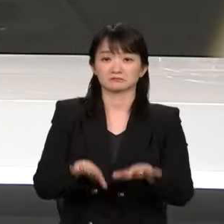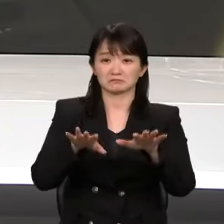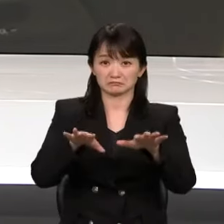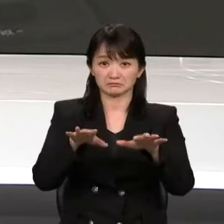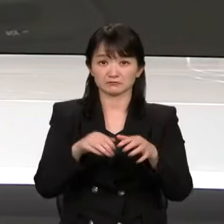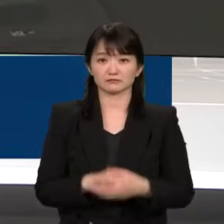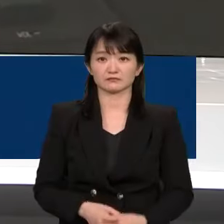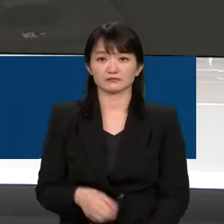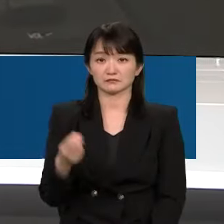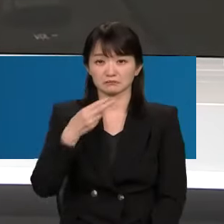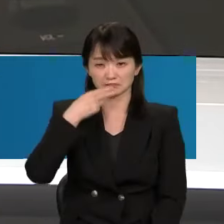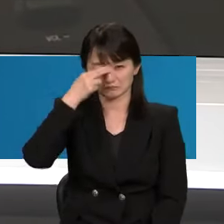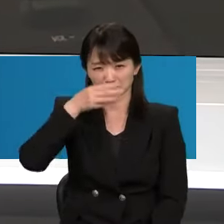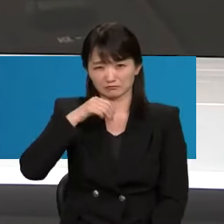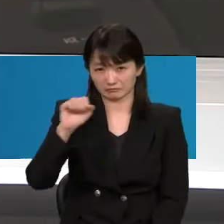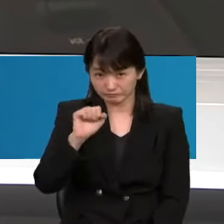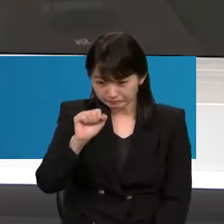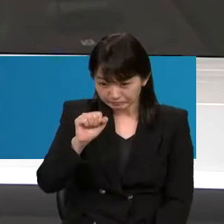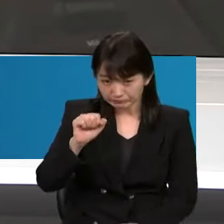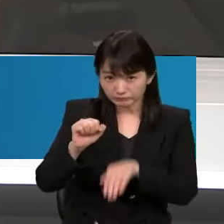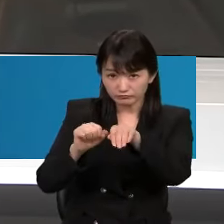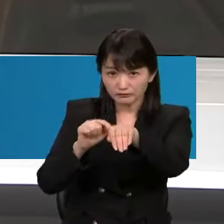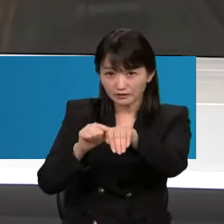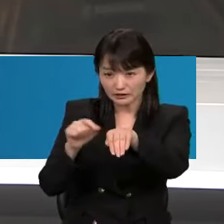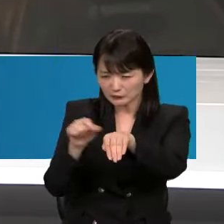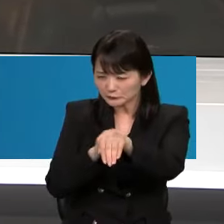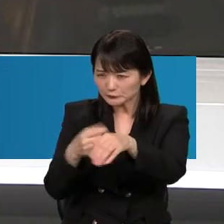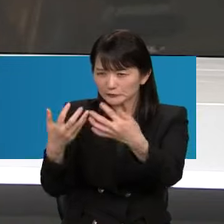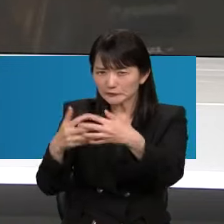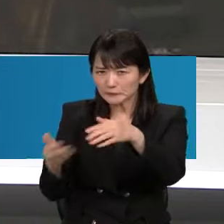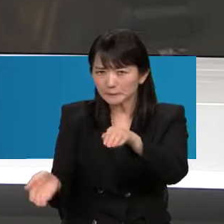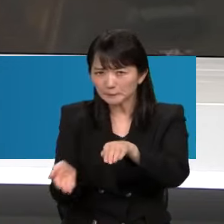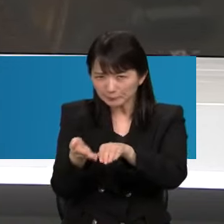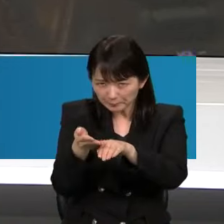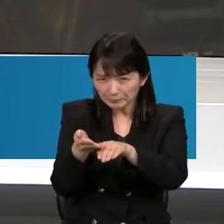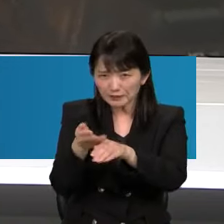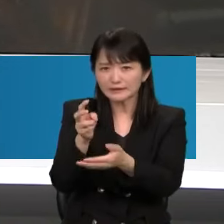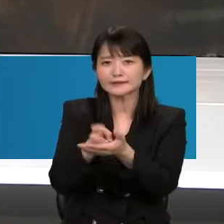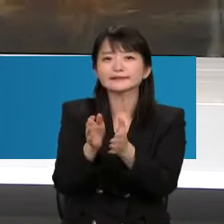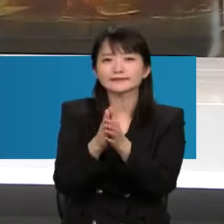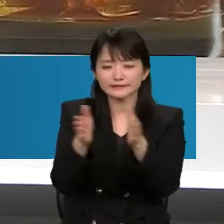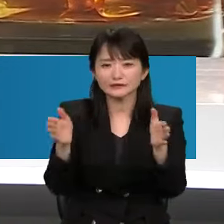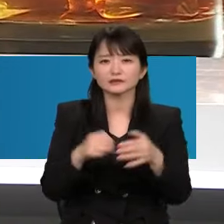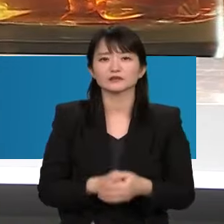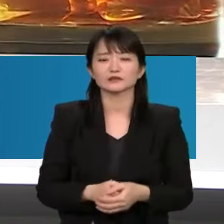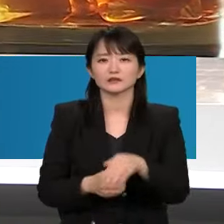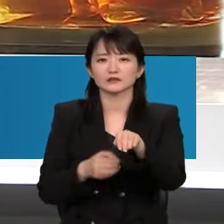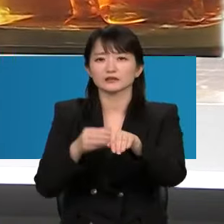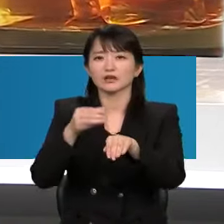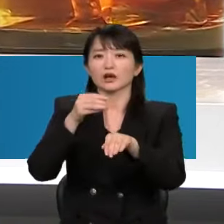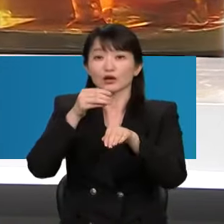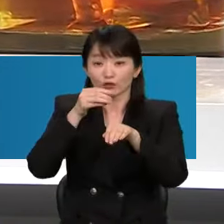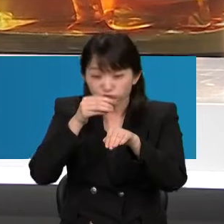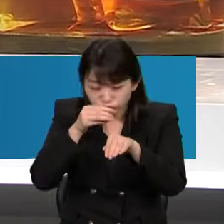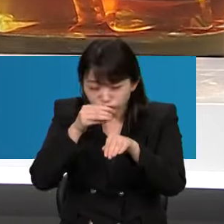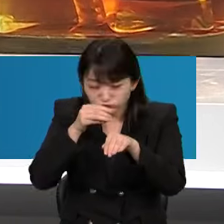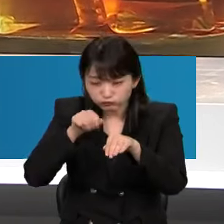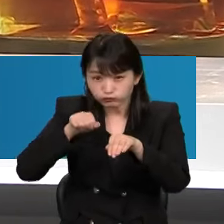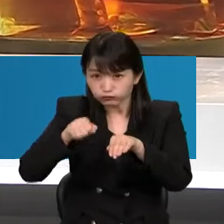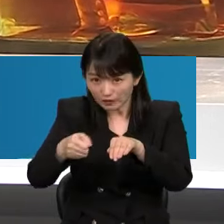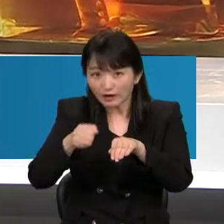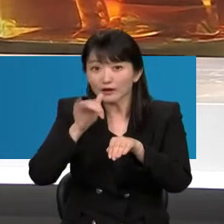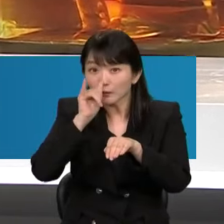오늘부터 상습 음주운전자 차량에 특수한 장치를 다는 제도가 시행됩니다. 후 불어야지만 시동이